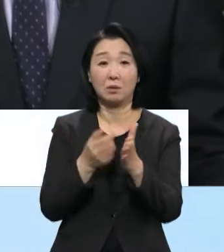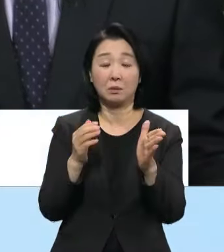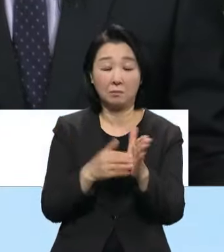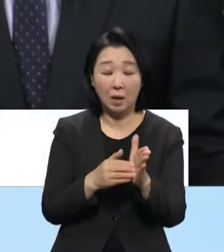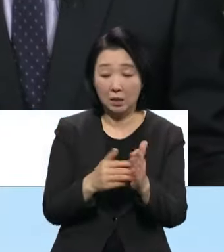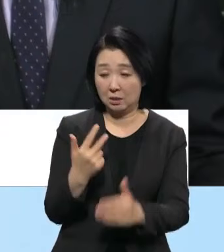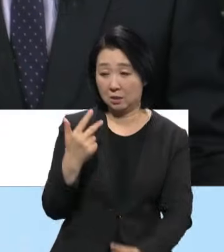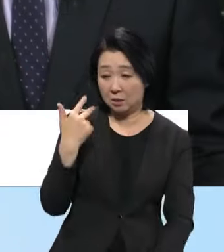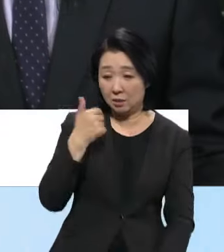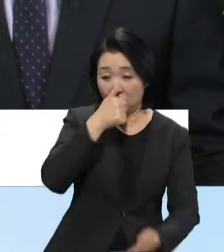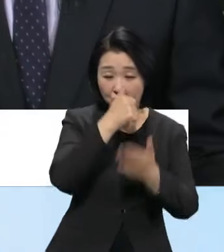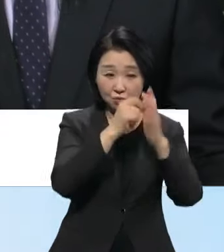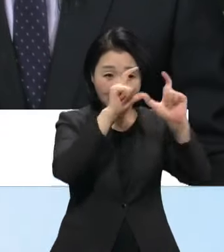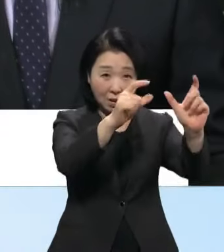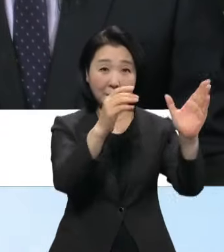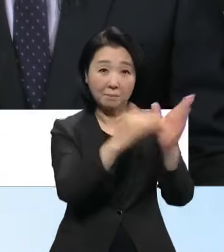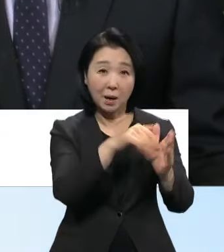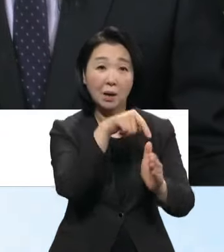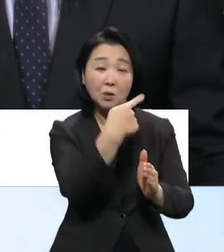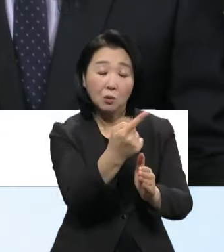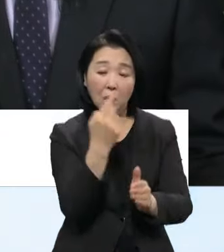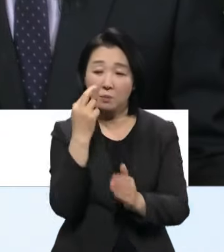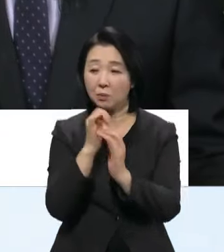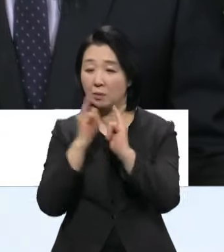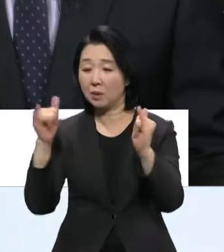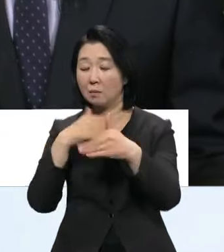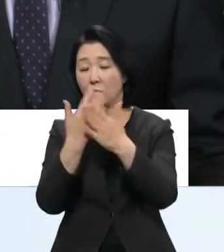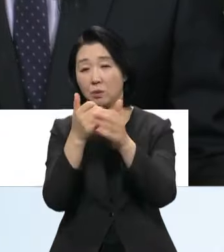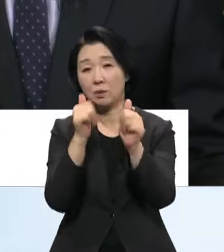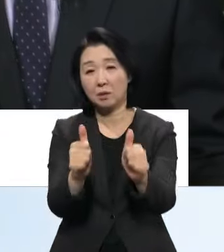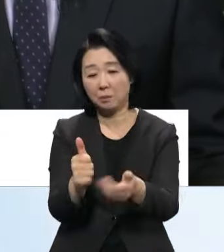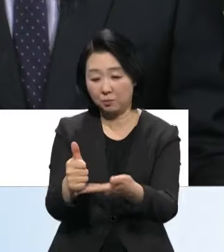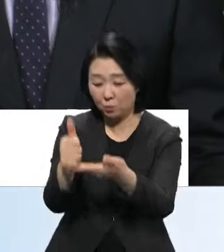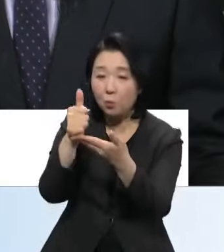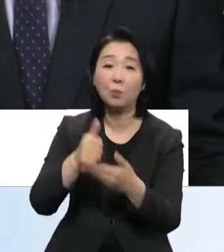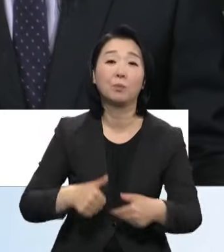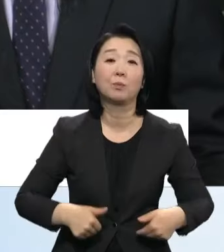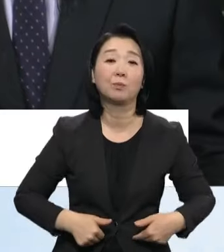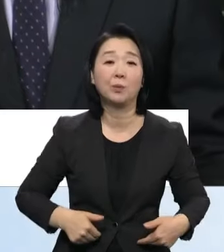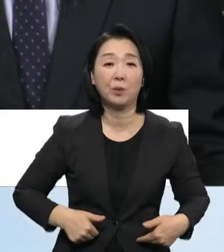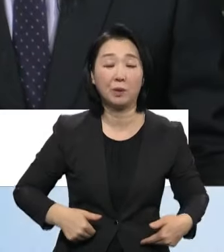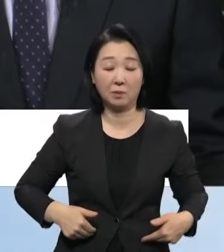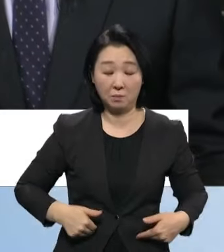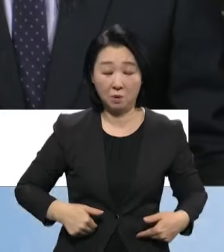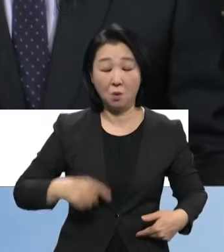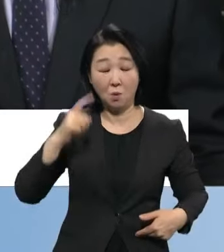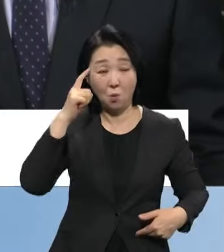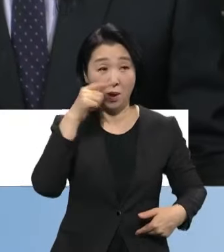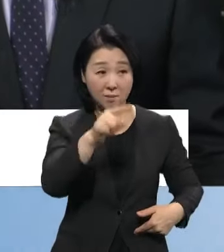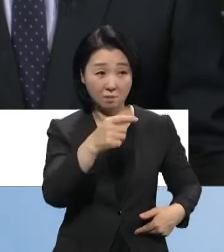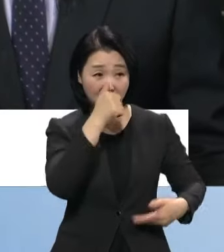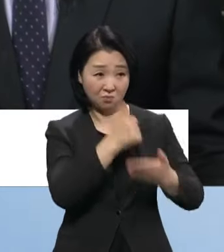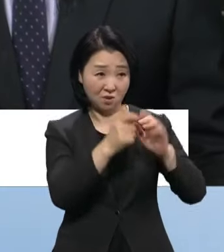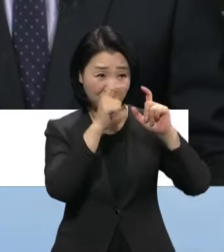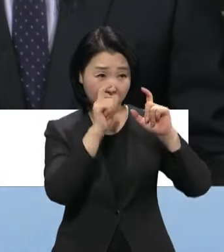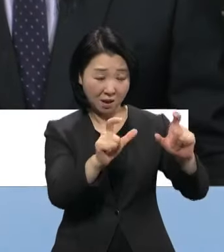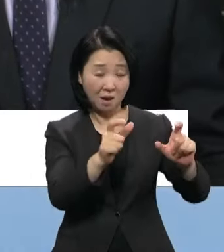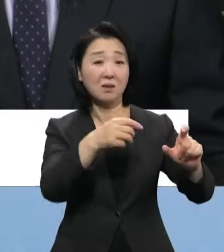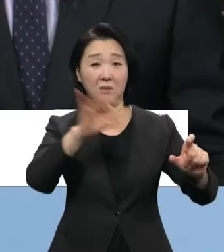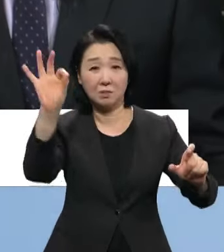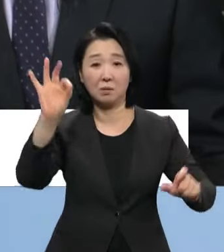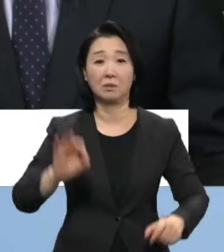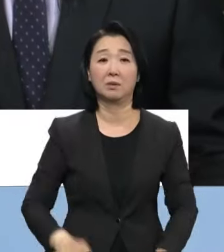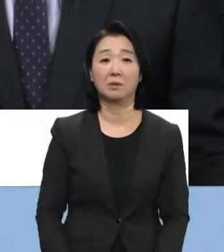트럼프의 유제 편결 이후 모든 미국인이 사법 절차를 존중해야 한다며 사실상이를 인정하는 거를 소셜 미디어에